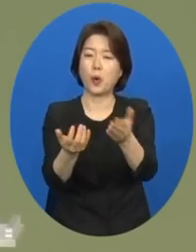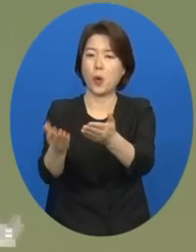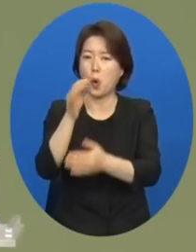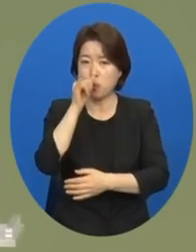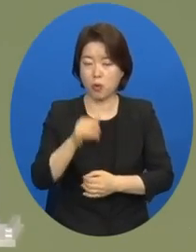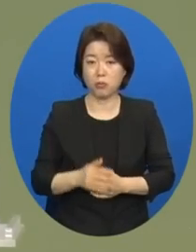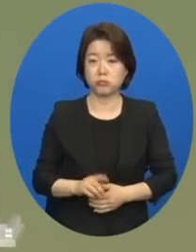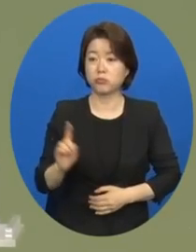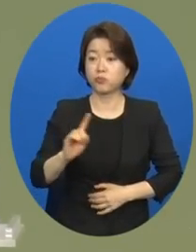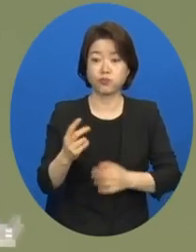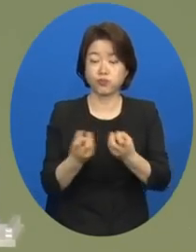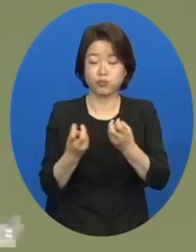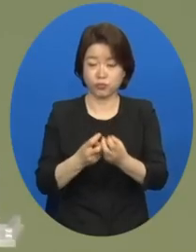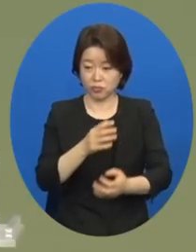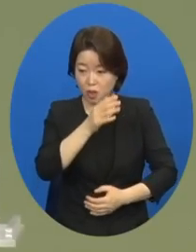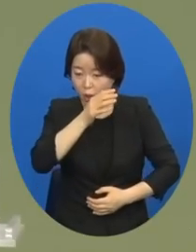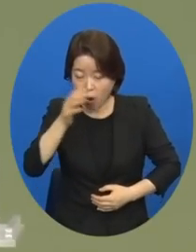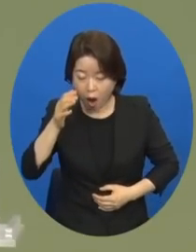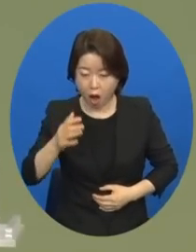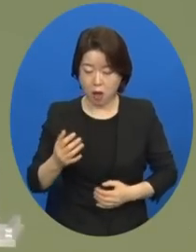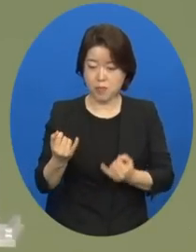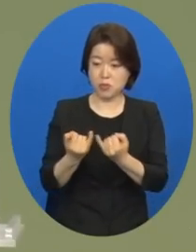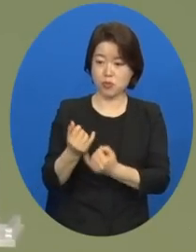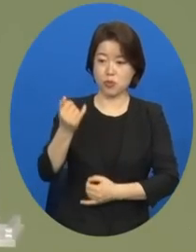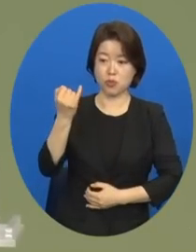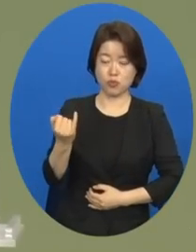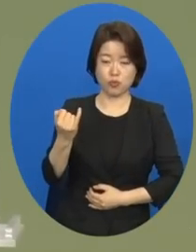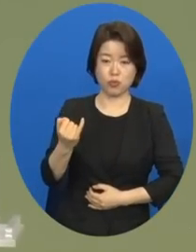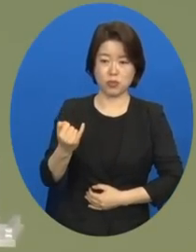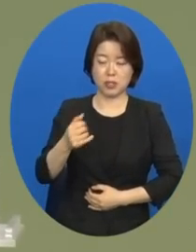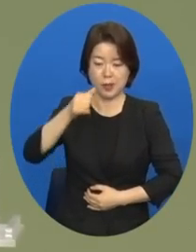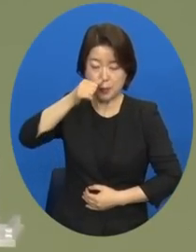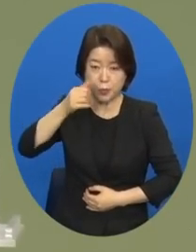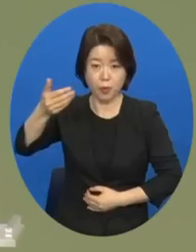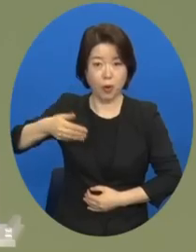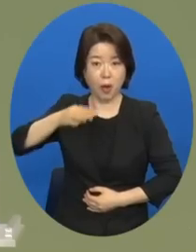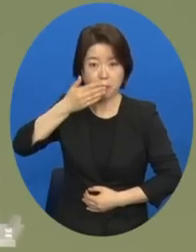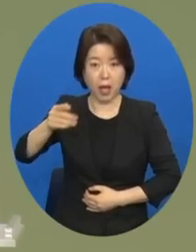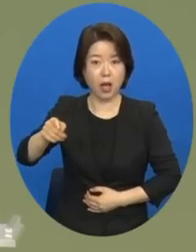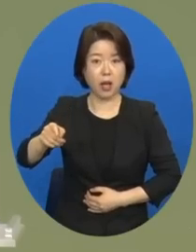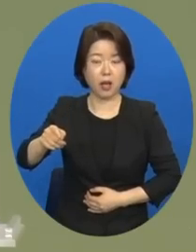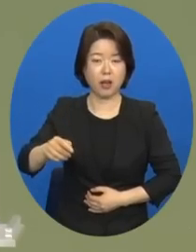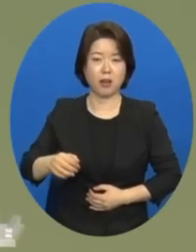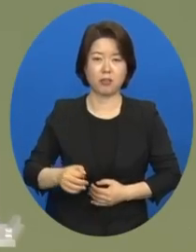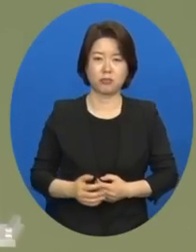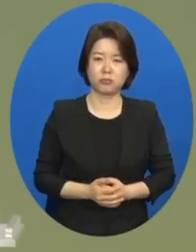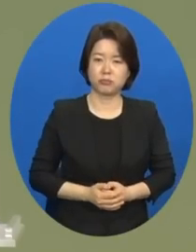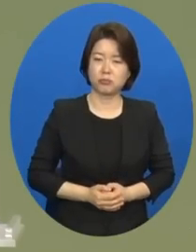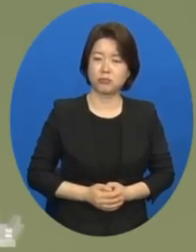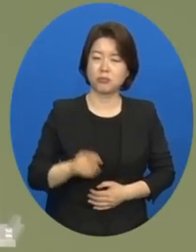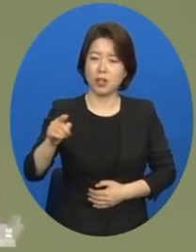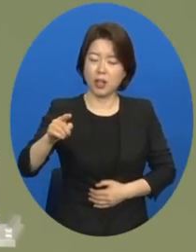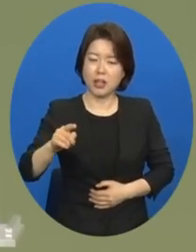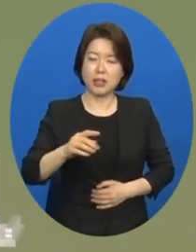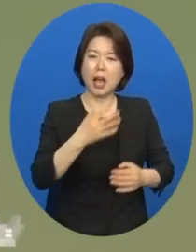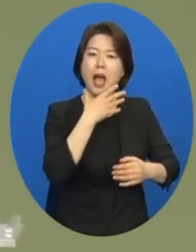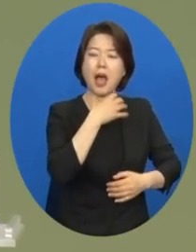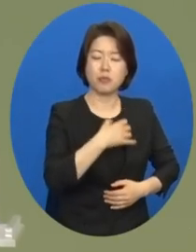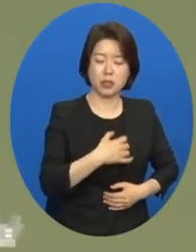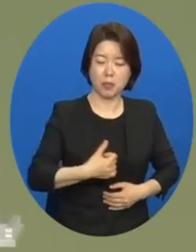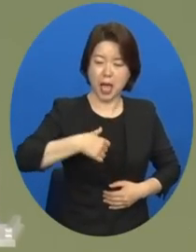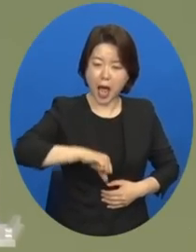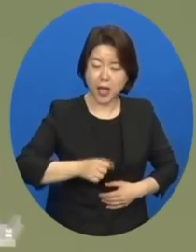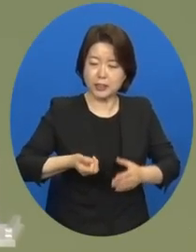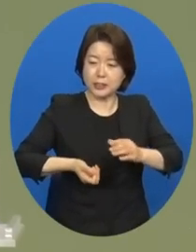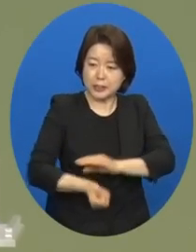그렇게 감히 여주인을 멸시할 수가 있겠습니까 아브라함이 그 잘난 아들을 낳은 부인을 왜 싫어했겠어요